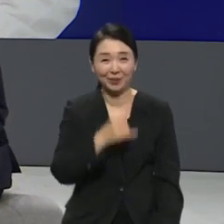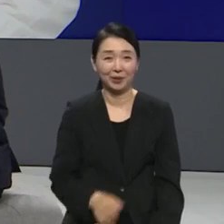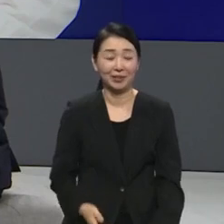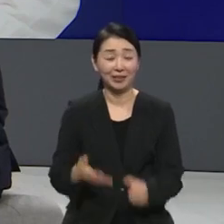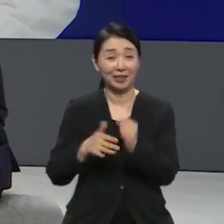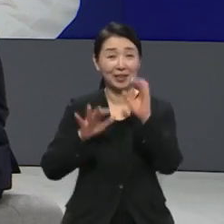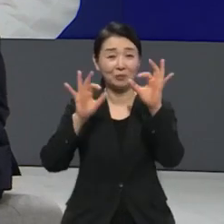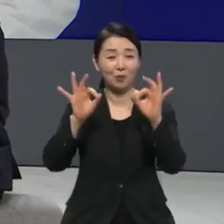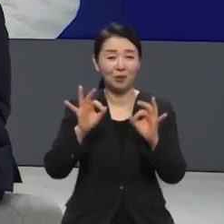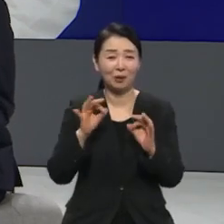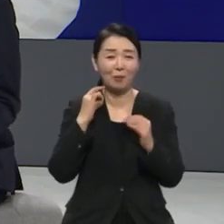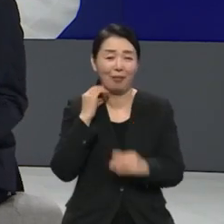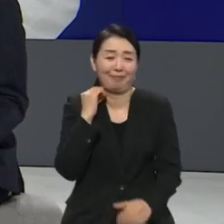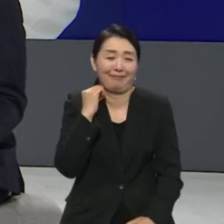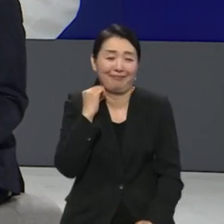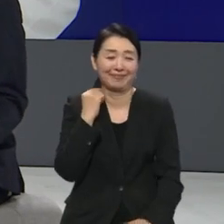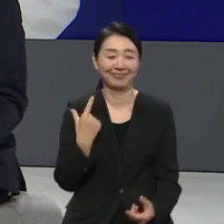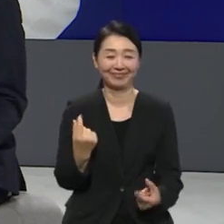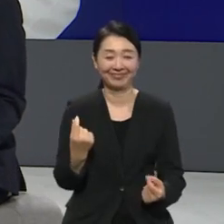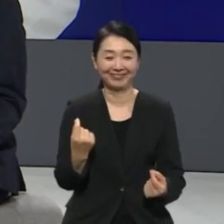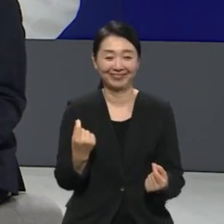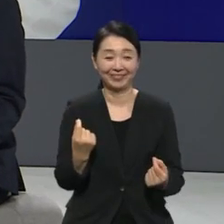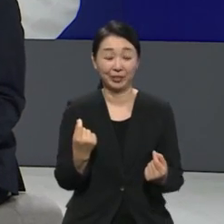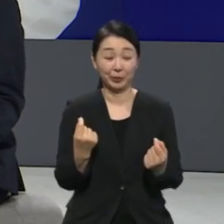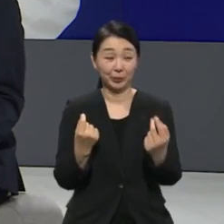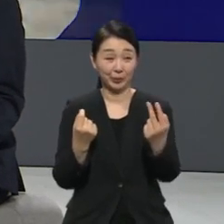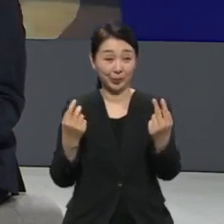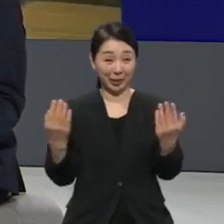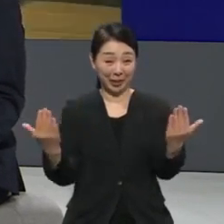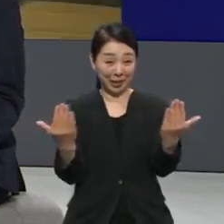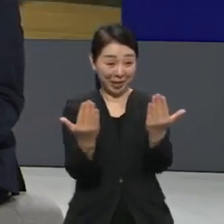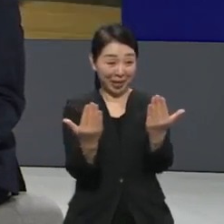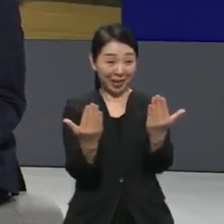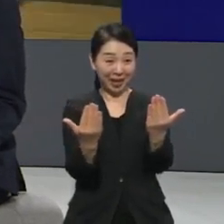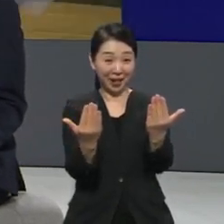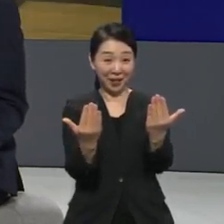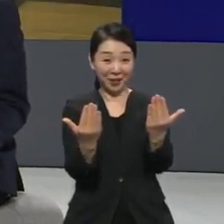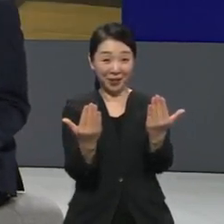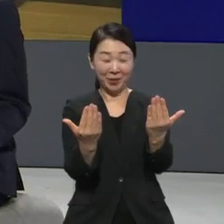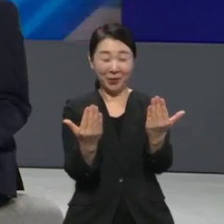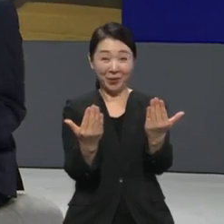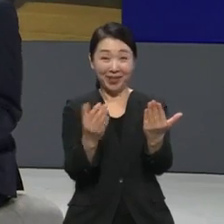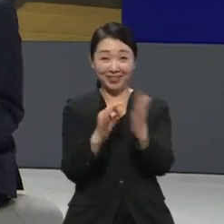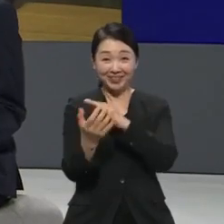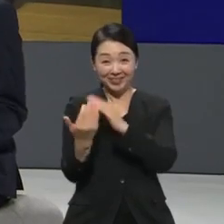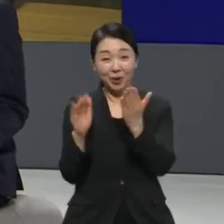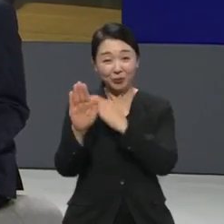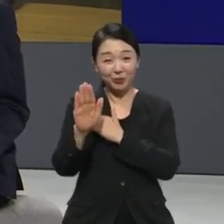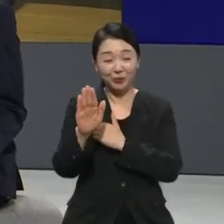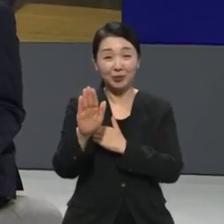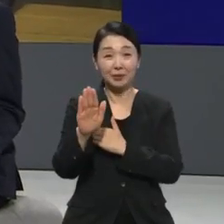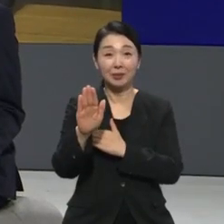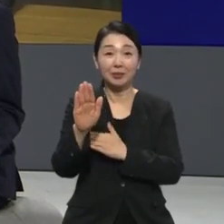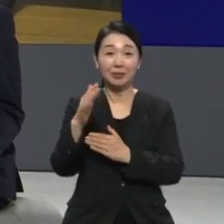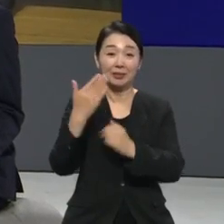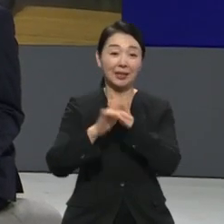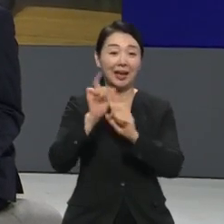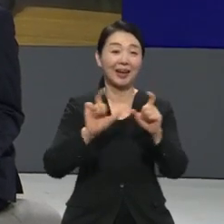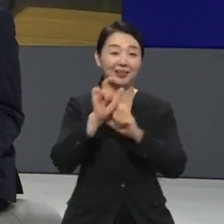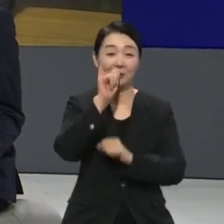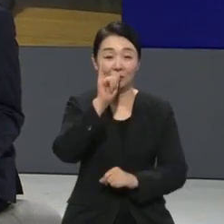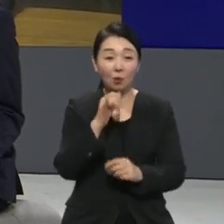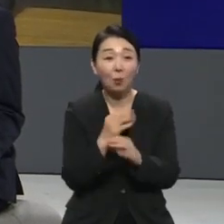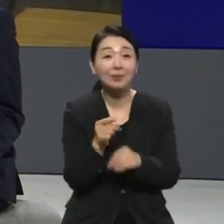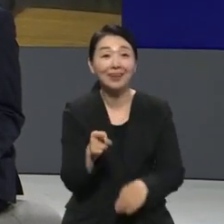보니까 목이 거의 없는 것 같아요. 네. 이렇게 투샷으로 잡히니까 네. 거의 비포 애프터 네. 정도인데 그렇습니다. 하나 더 있습니다.